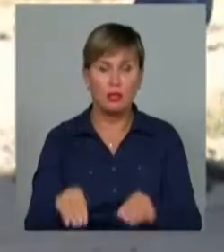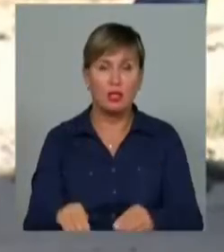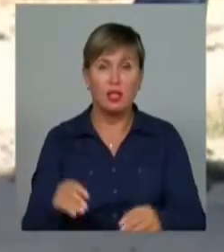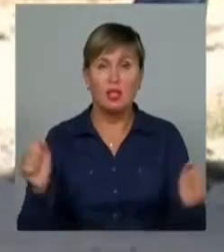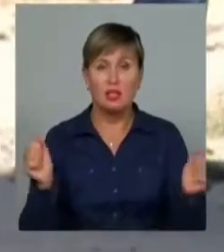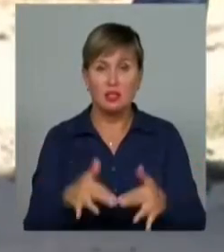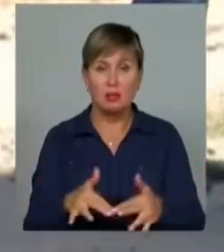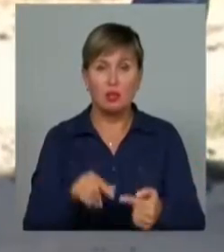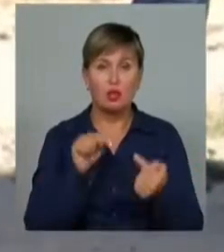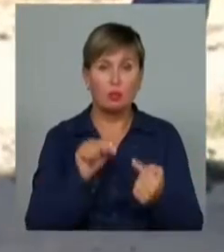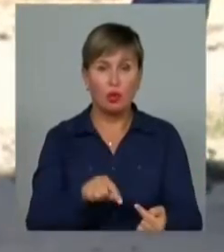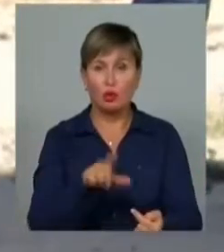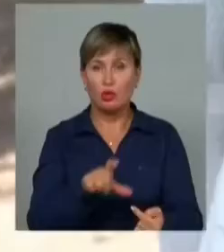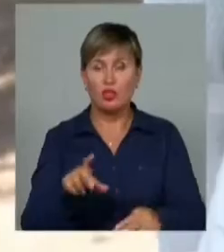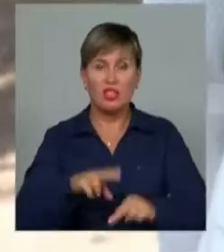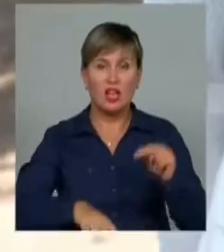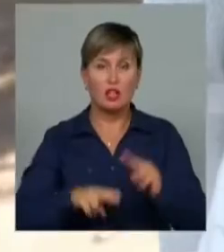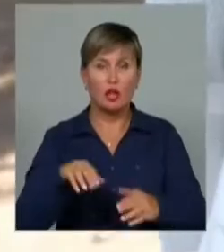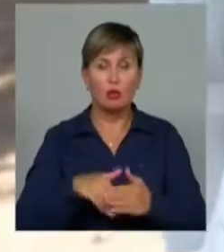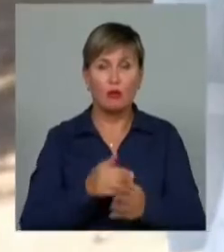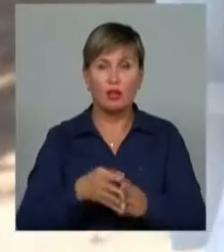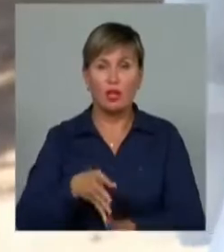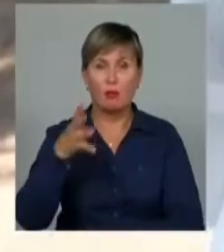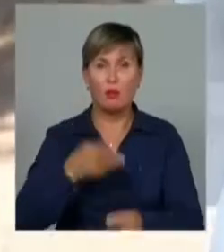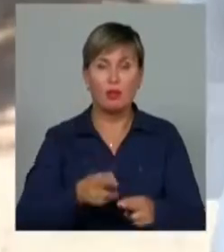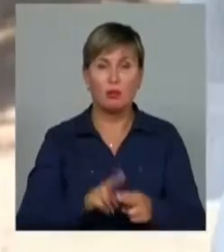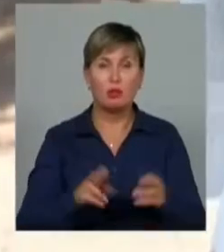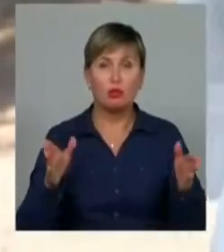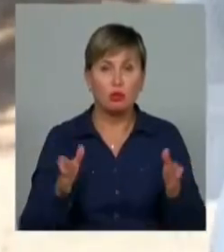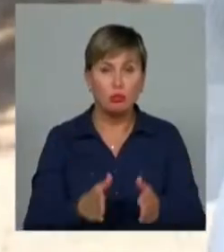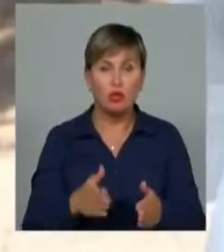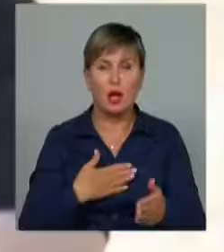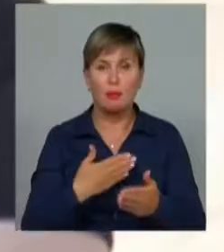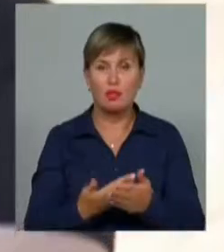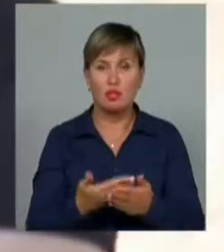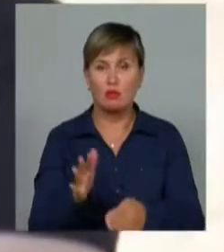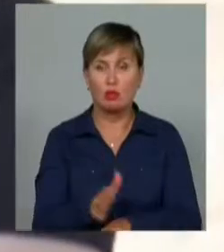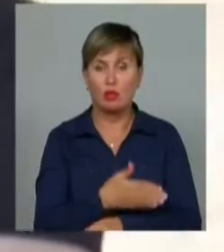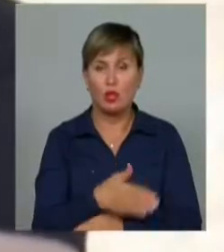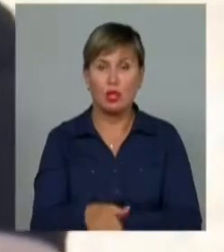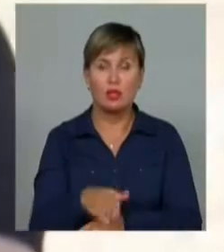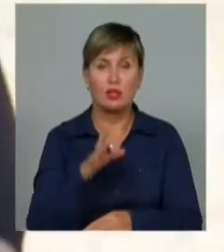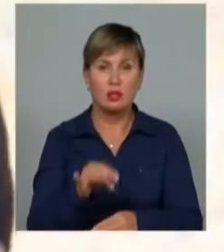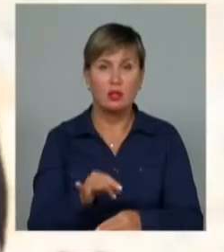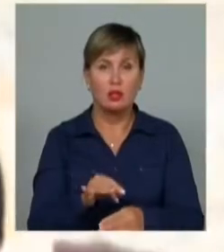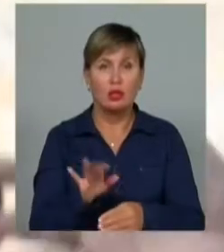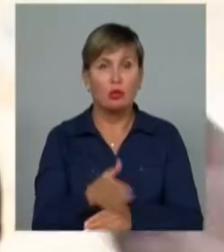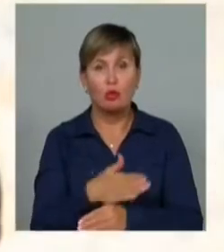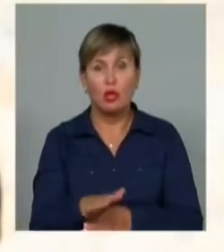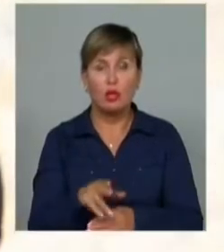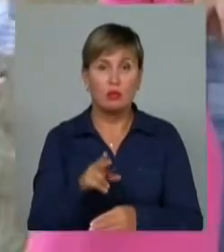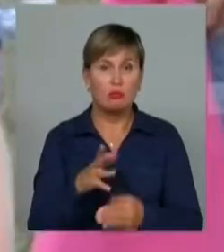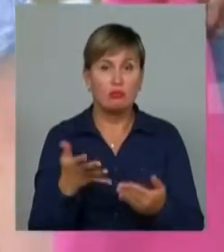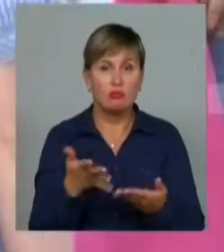Собравшиеся категорически против строительства новых домов, поскольку уменьшается общественное пространство, да и совершать прогулки